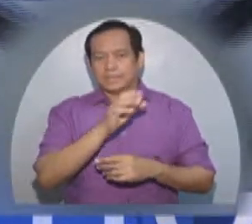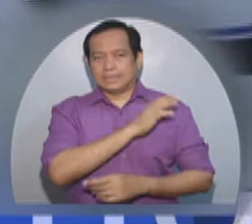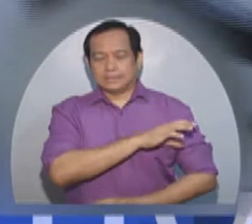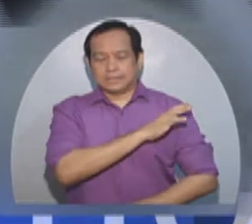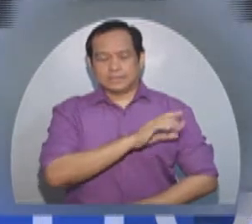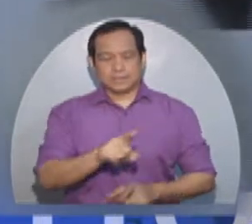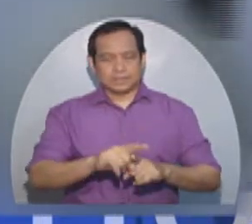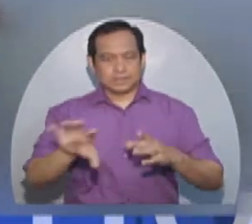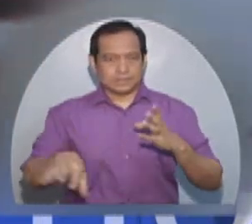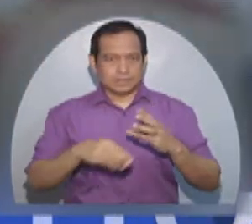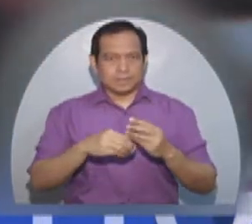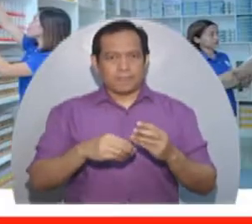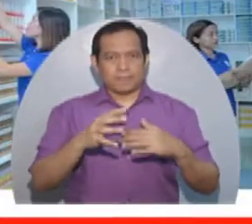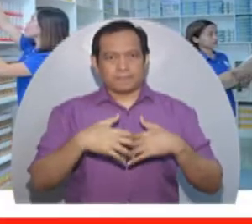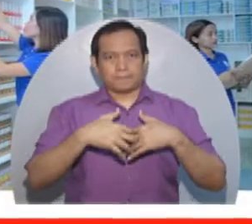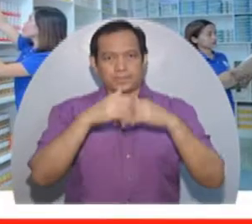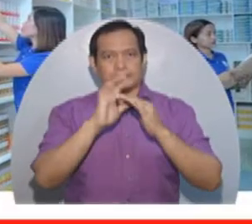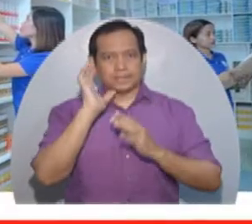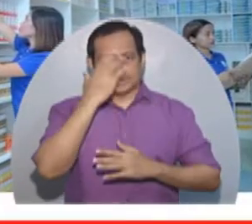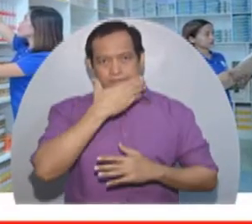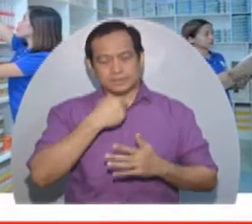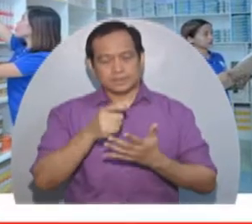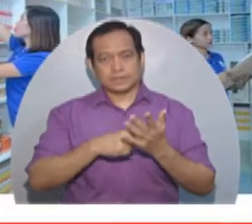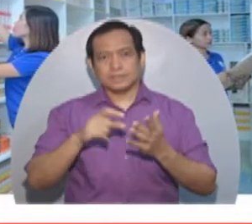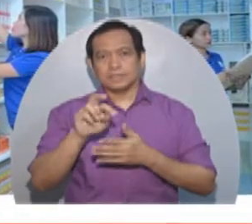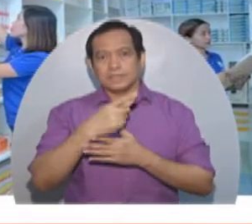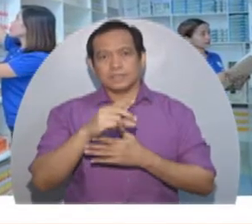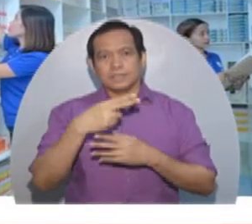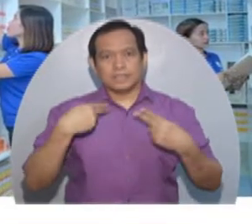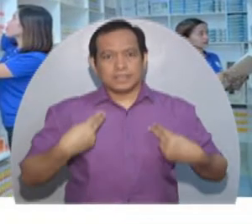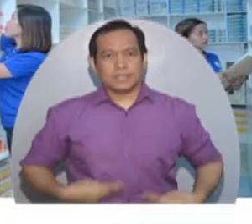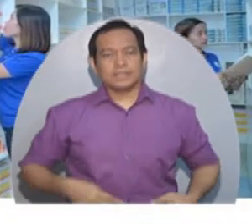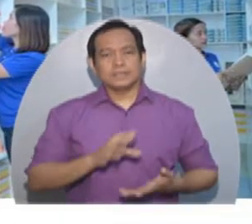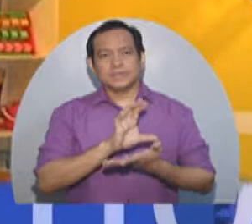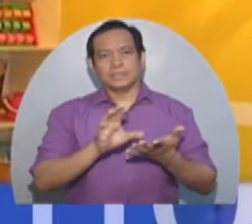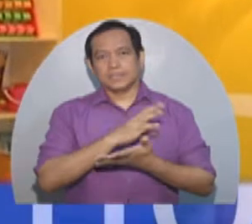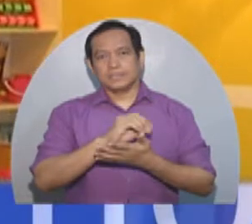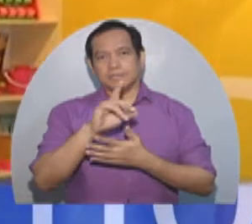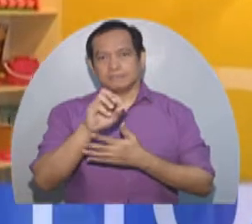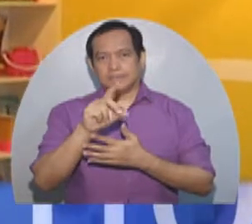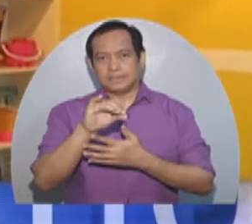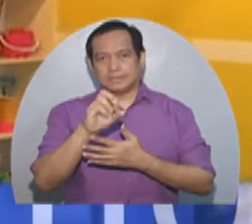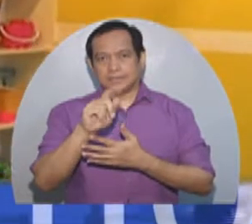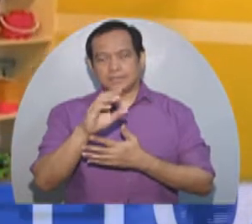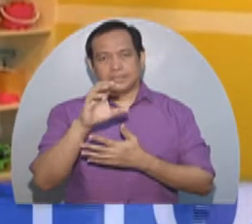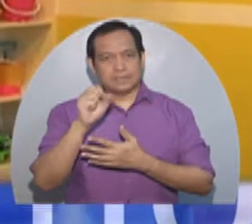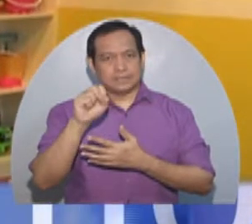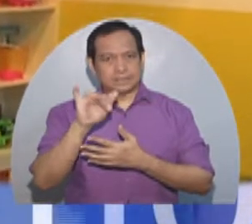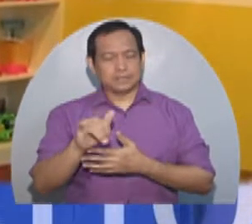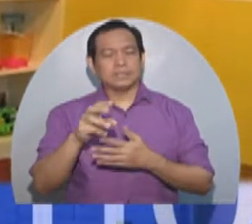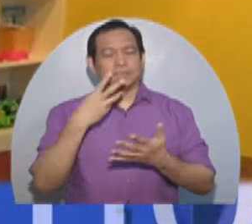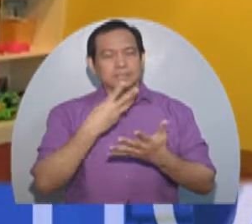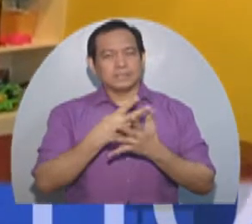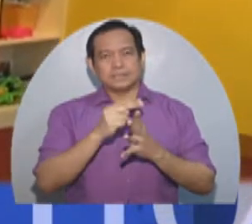clinic. Dagdag pa ang pagpapatayo at pagpapaganda ng mga barangay health centers at Felicidad C wellness